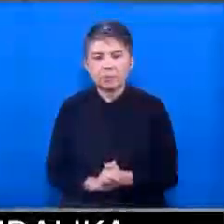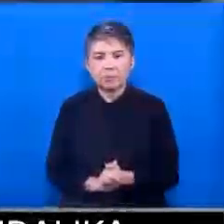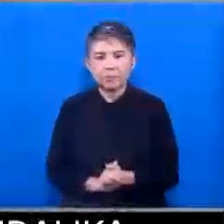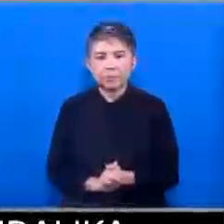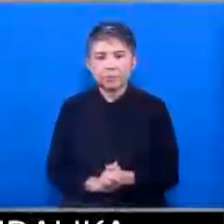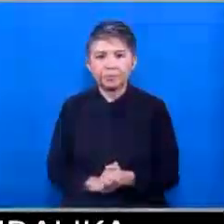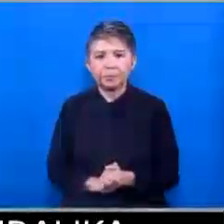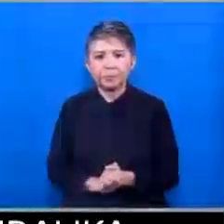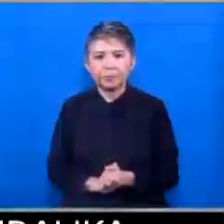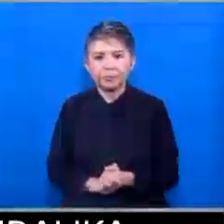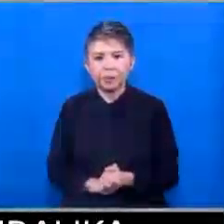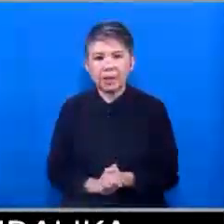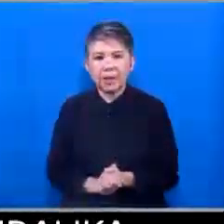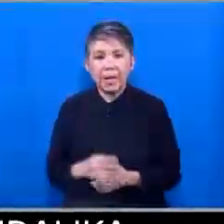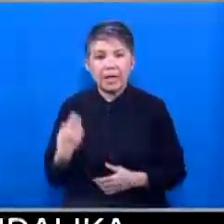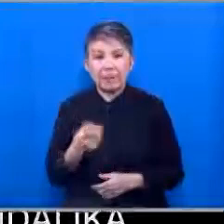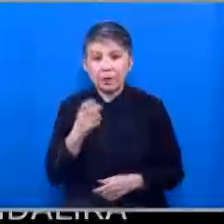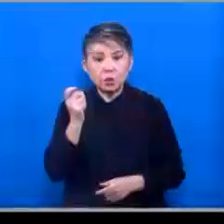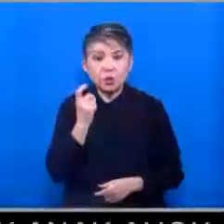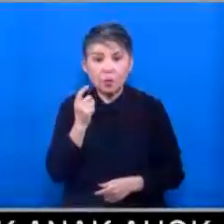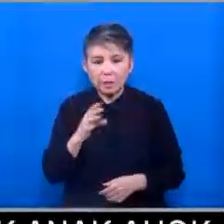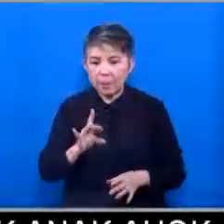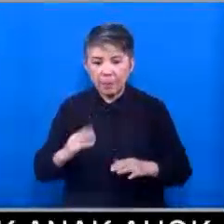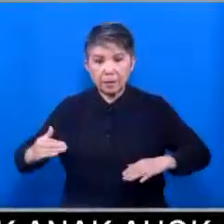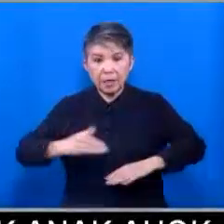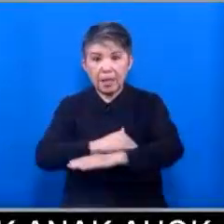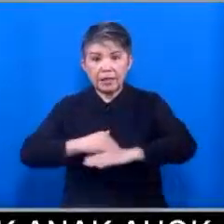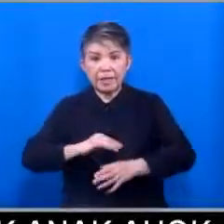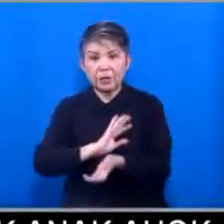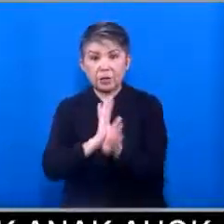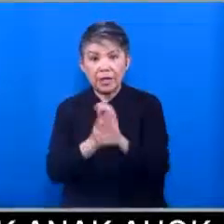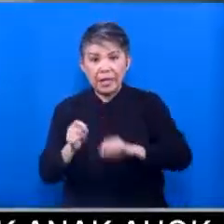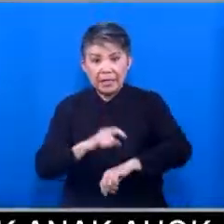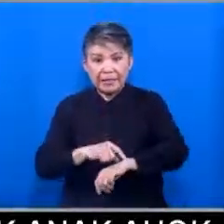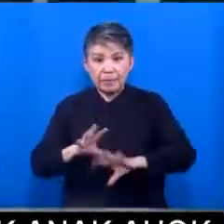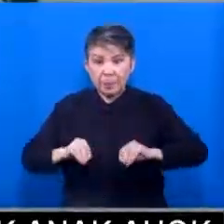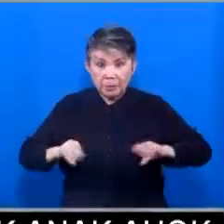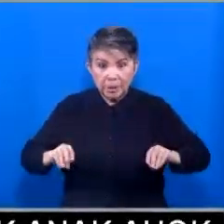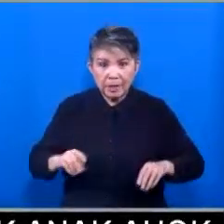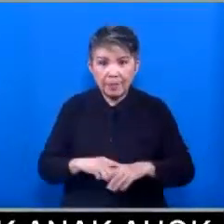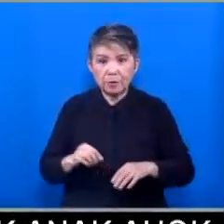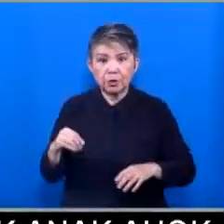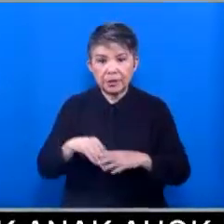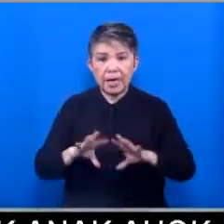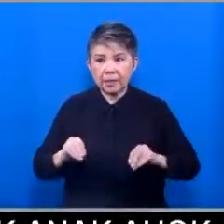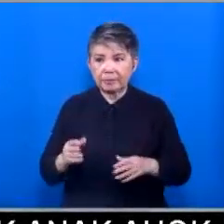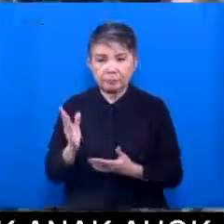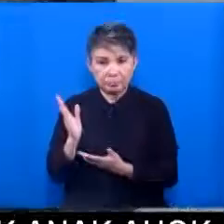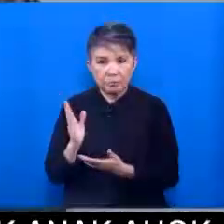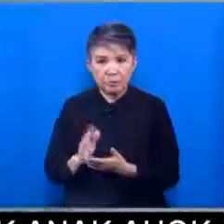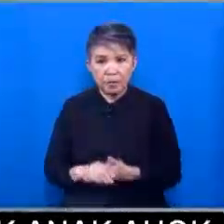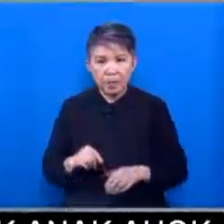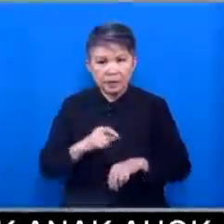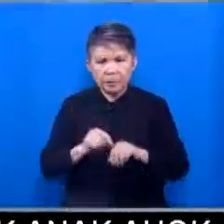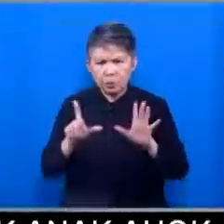kayak gitu. CNN Indonesia mencoba mengamati situasi di beberapa ruas jalan Surabaya pada jam-jam sibuk seperti jam masuk kerja. Pada